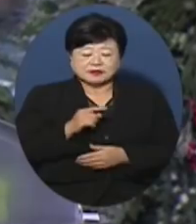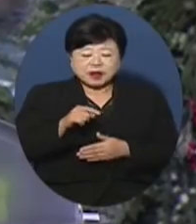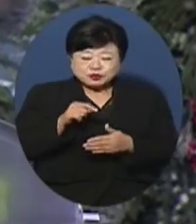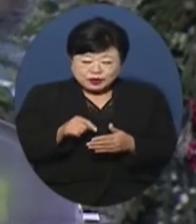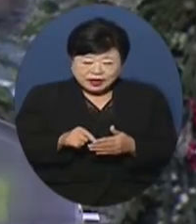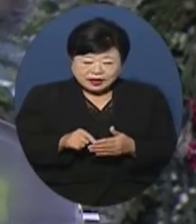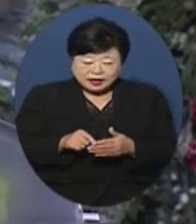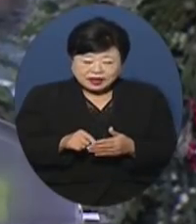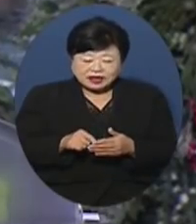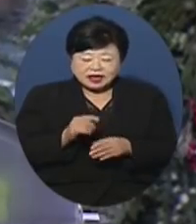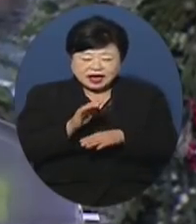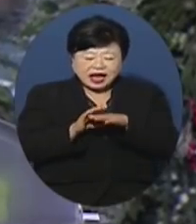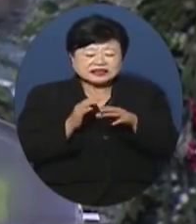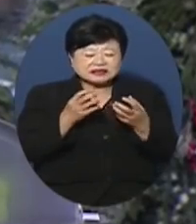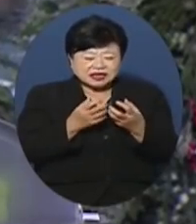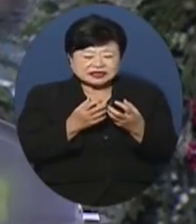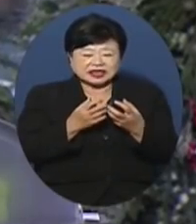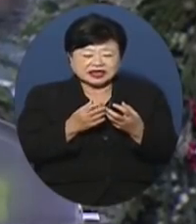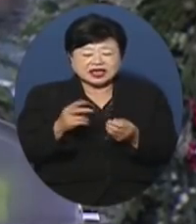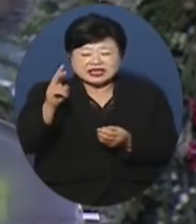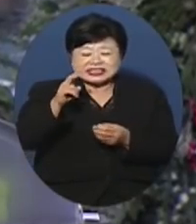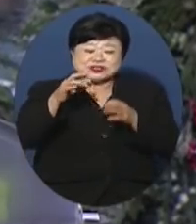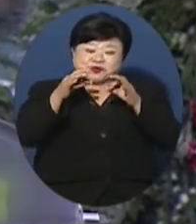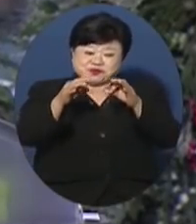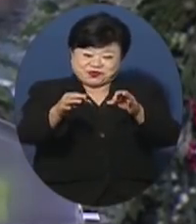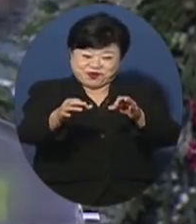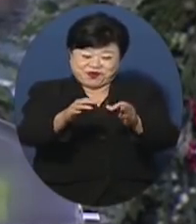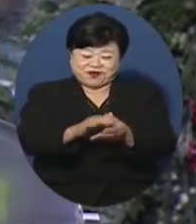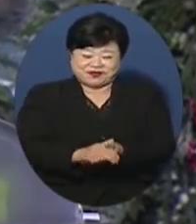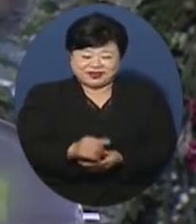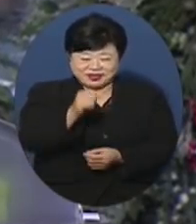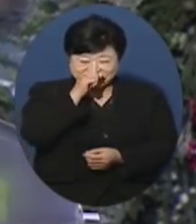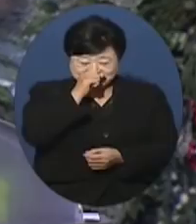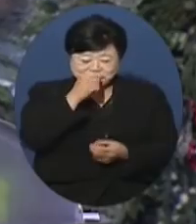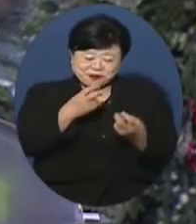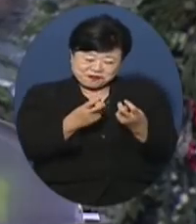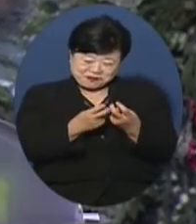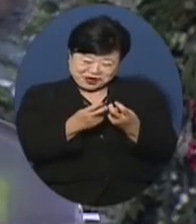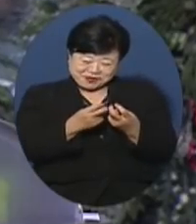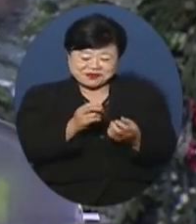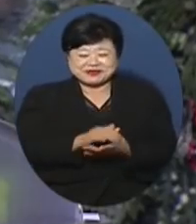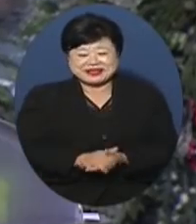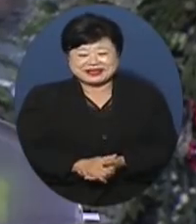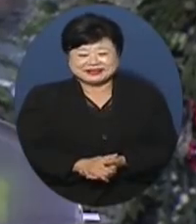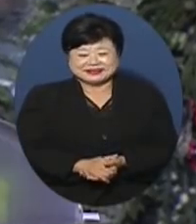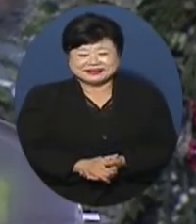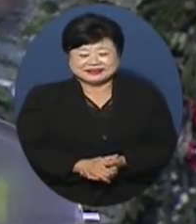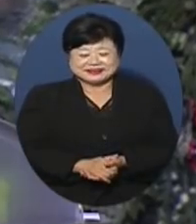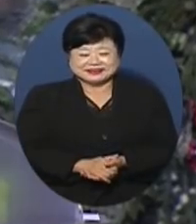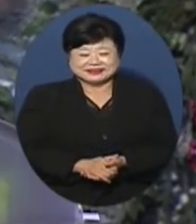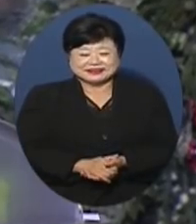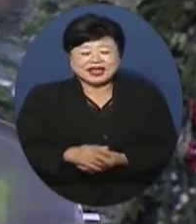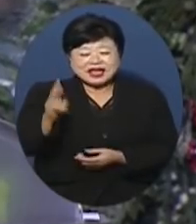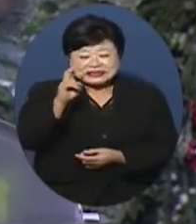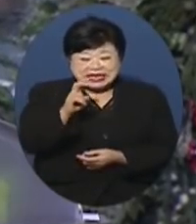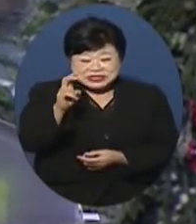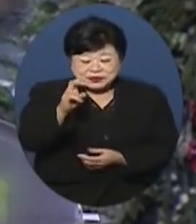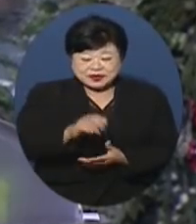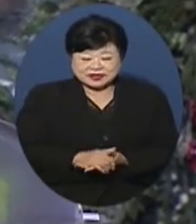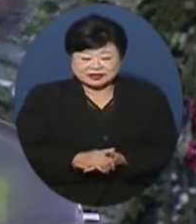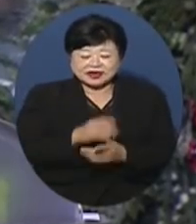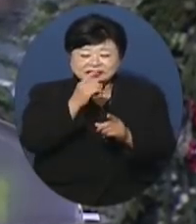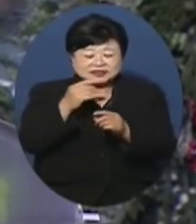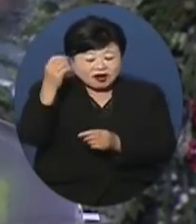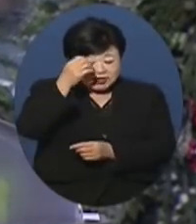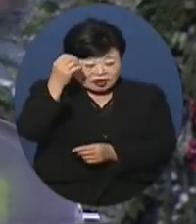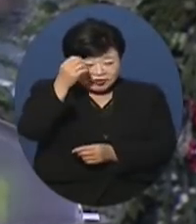마음속에 가득할 때 찬송가를 부르는 것도 좋은 방법 중 하나인 것입니다. 찬송가는